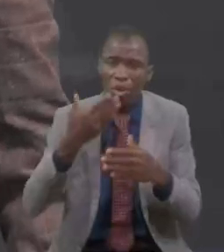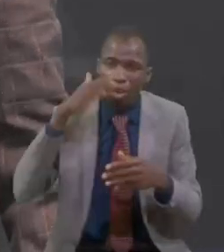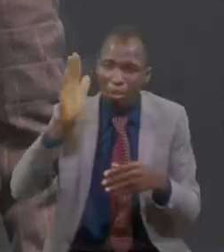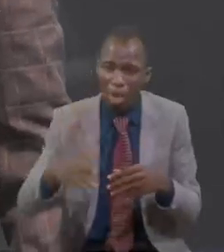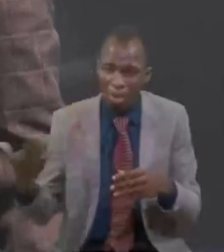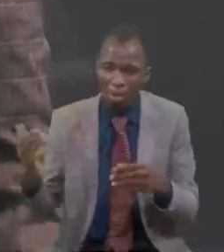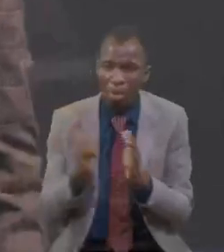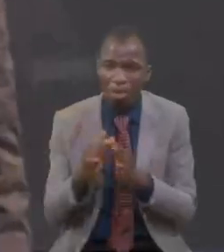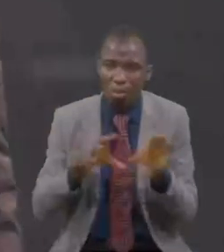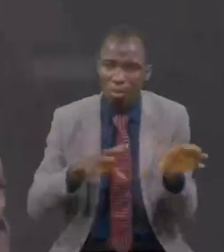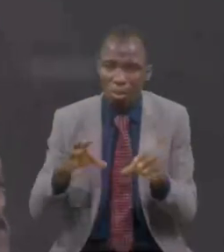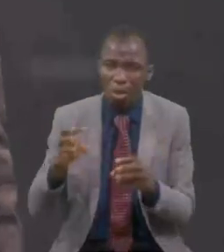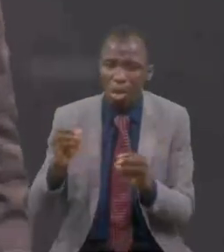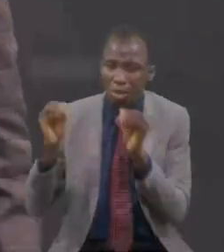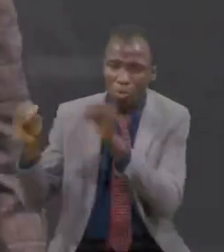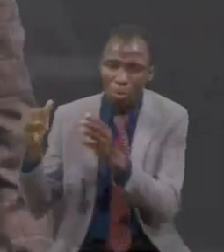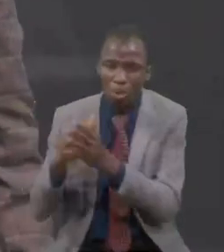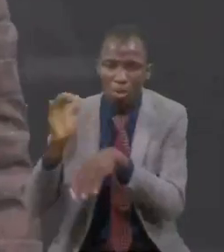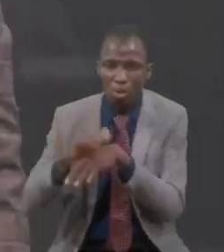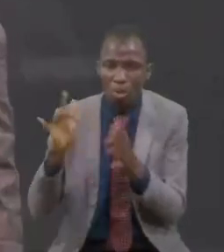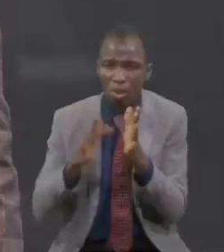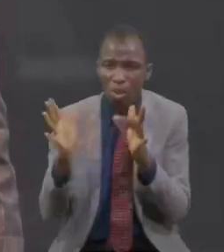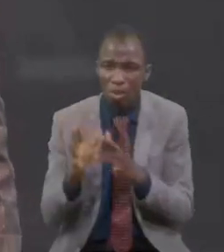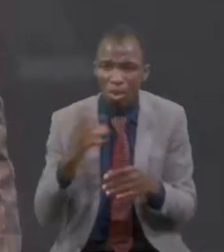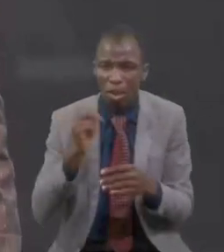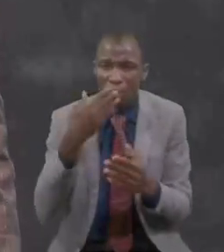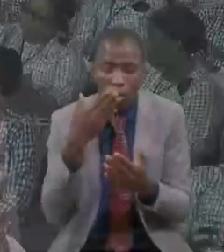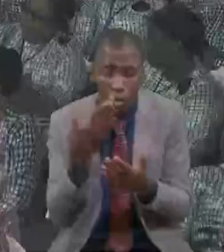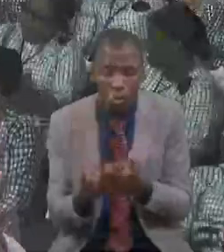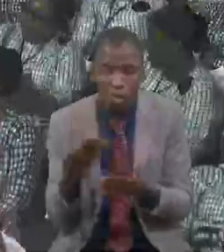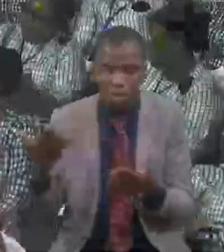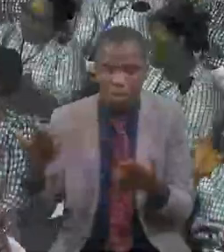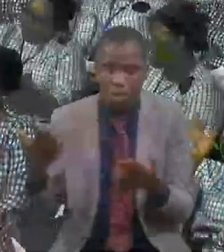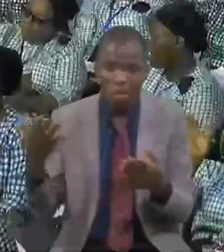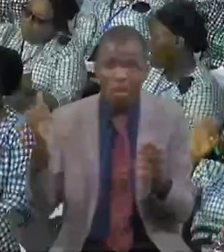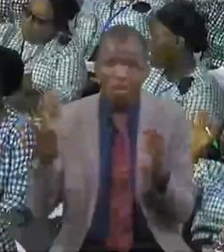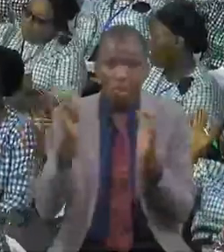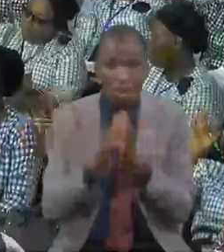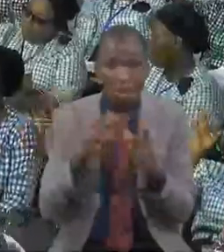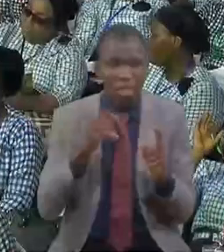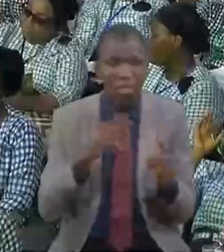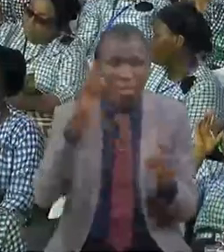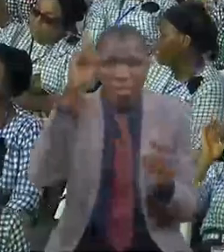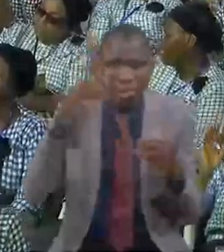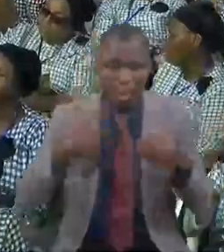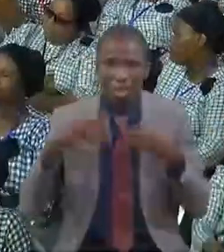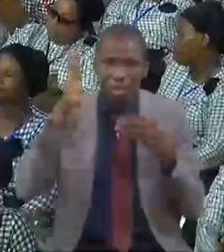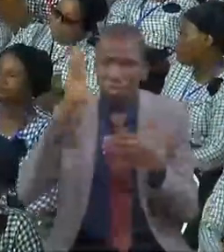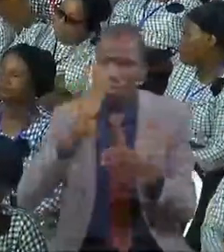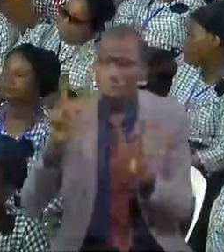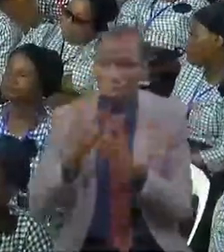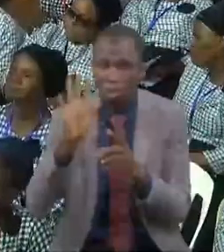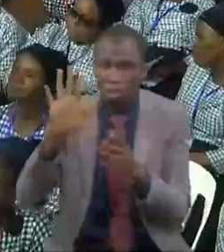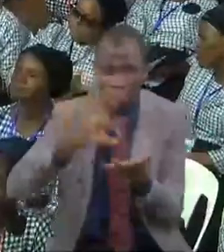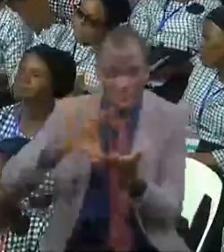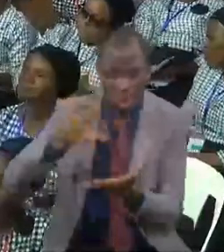va lter et mettre ça sur Jésus la bonne chose que Jésus a vous sera mis sera mis sur votre compte vous serez